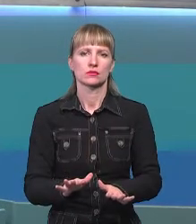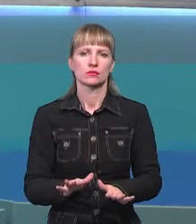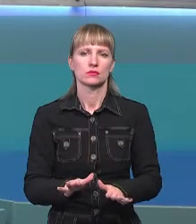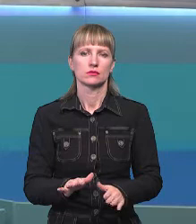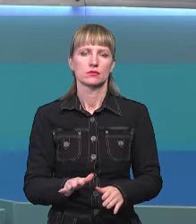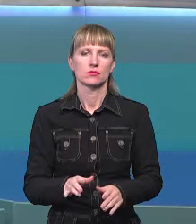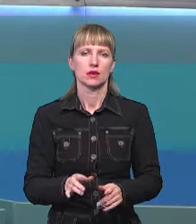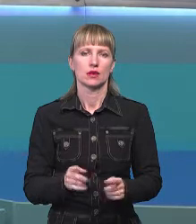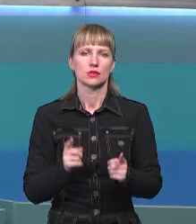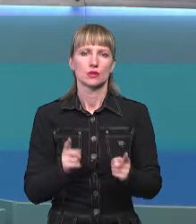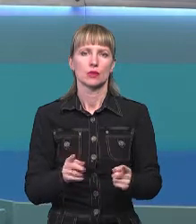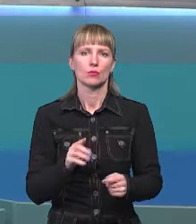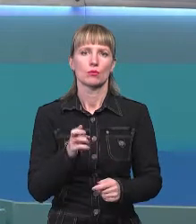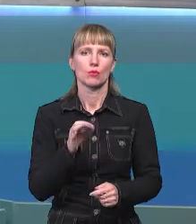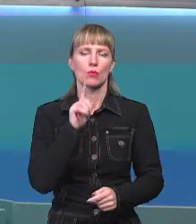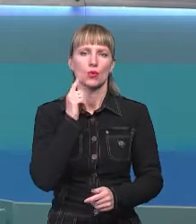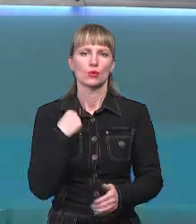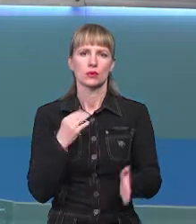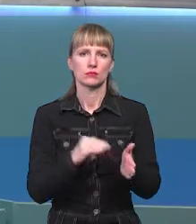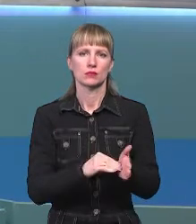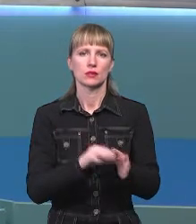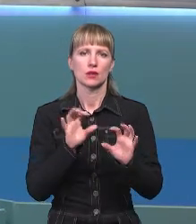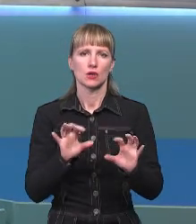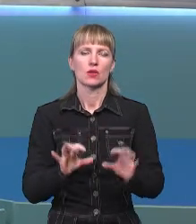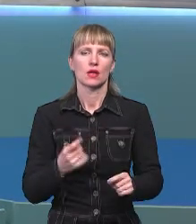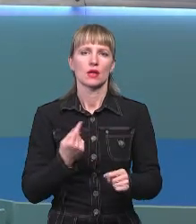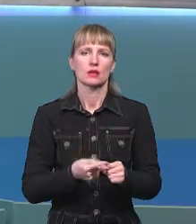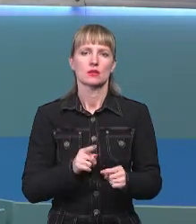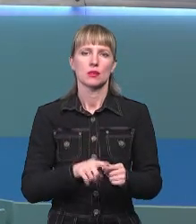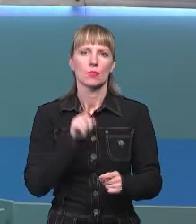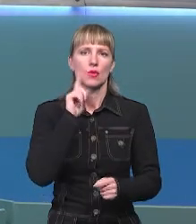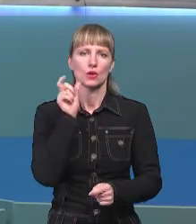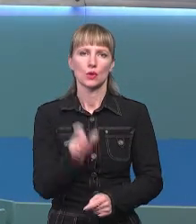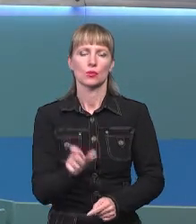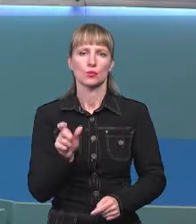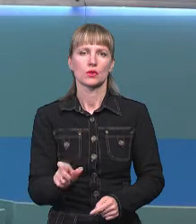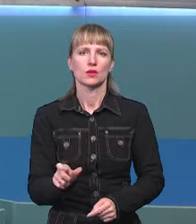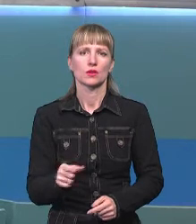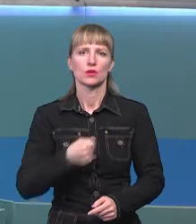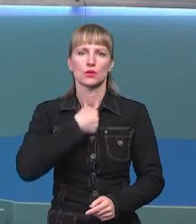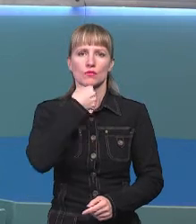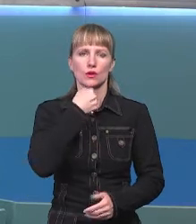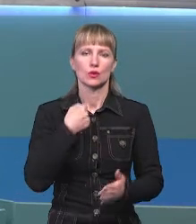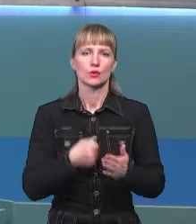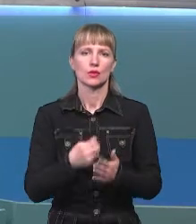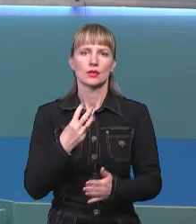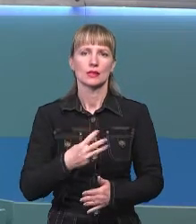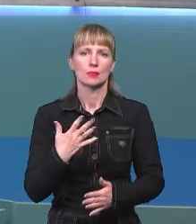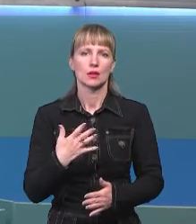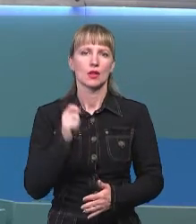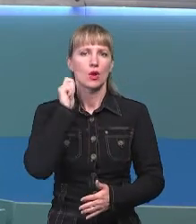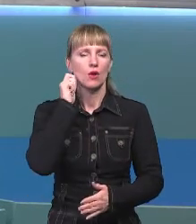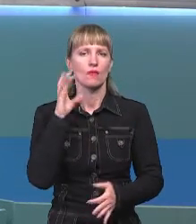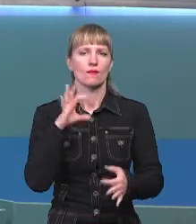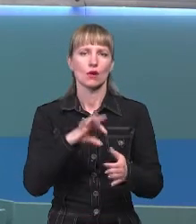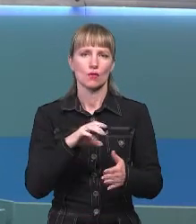крайній термін. Бо молодь в нас визначена законодавством, і це молоді люди віком до 35 років включно.